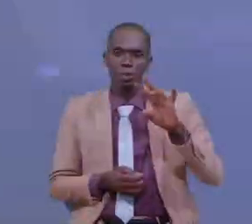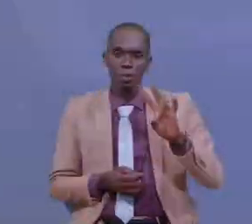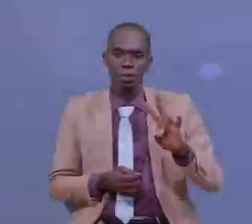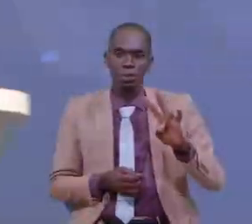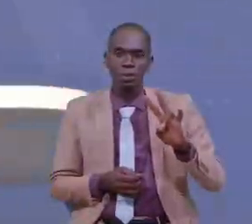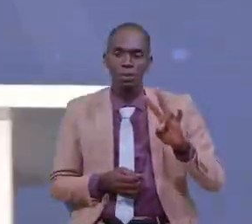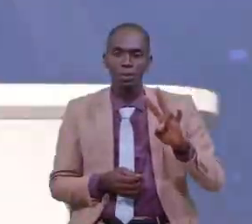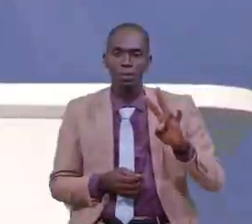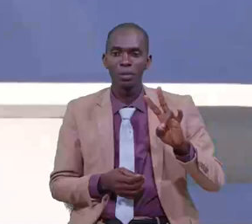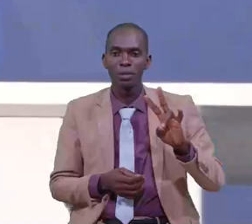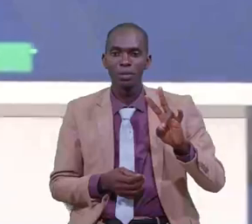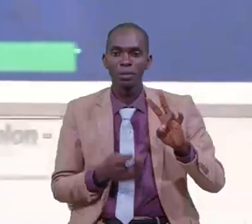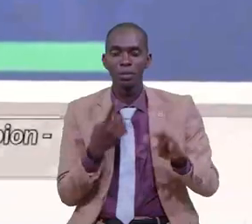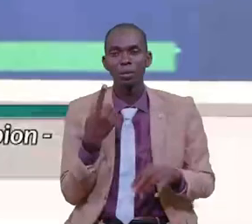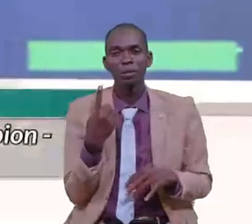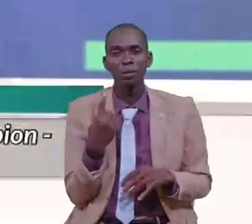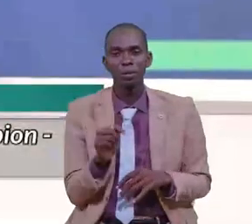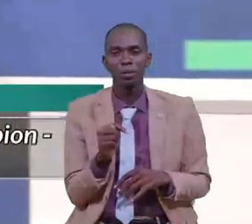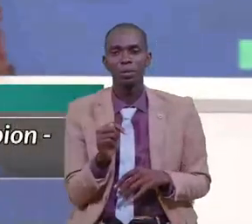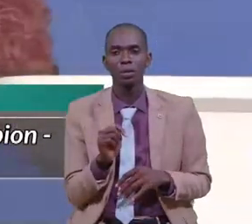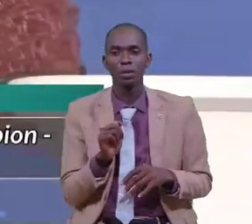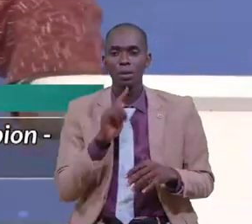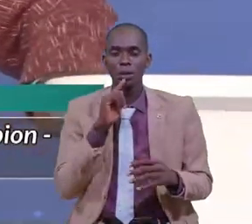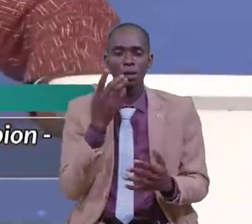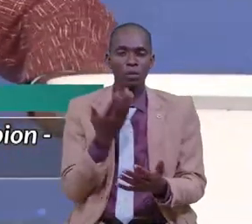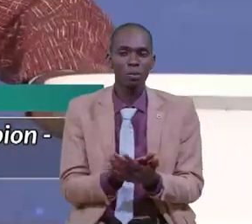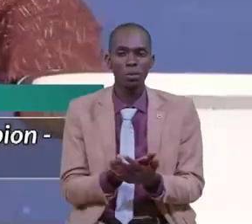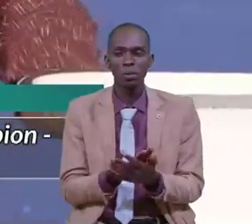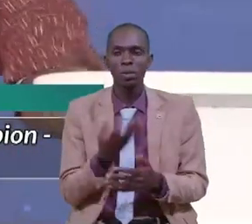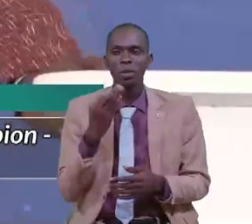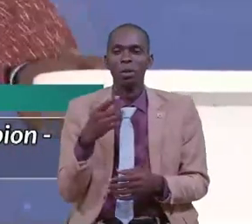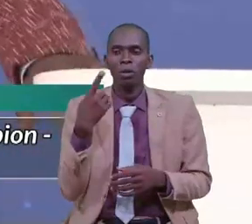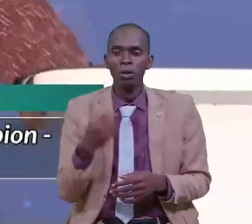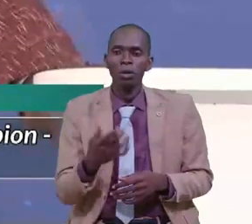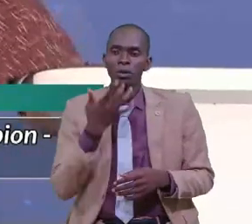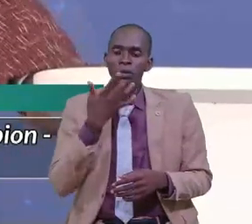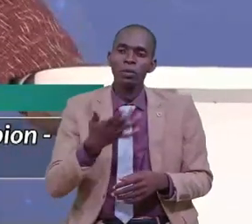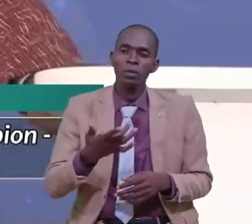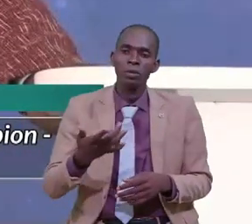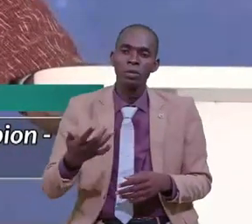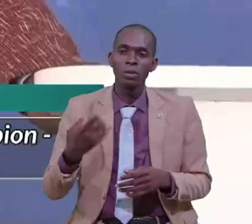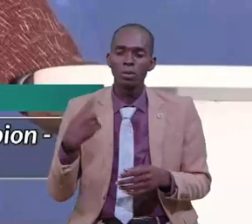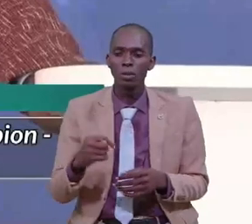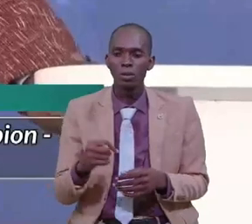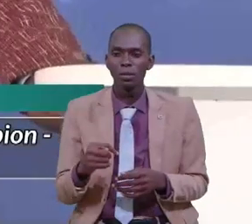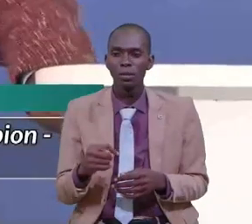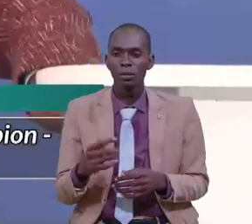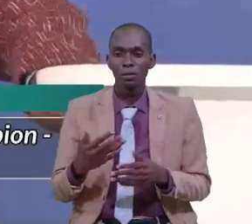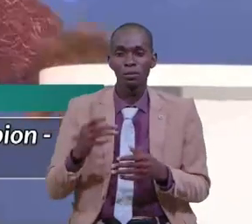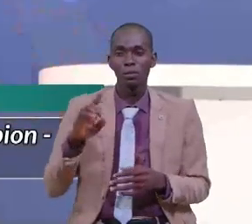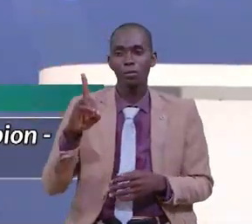Septièmement, c'est la confirmation du champion le plus important.